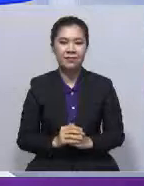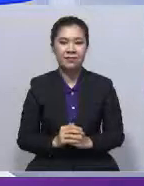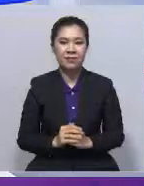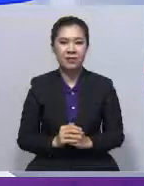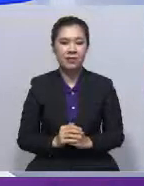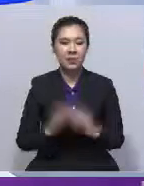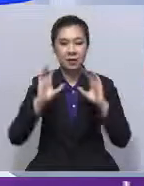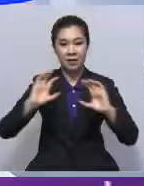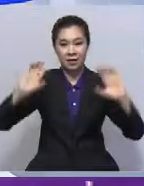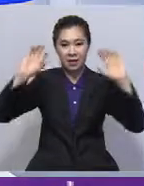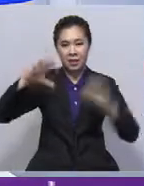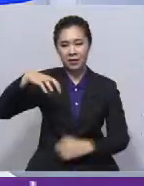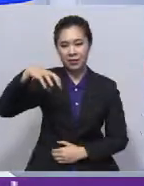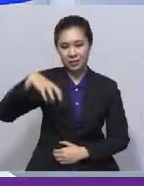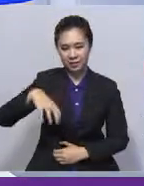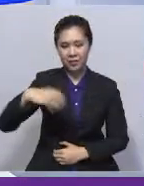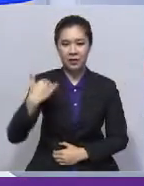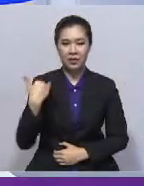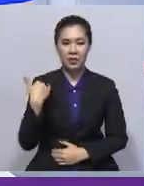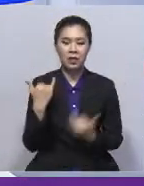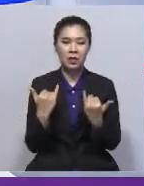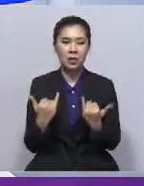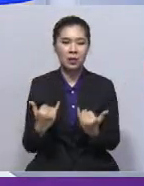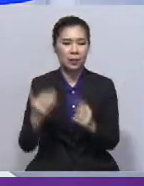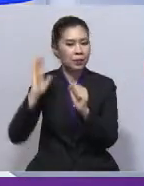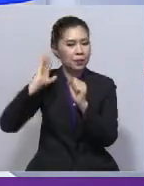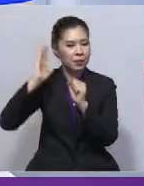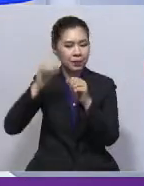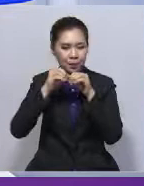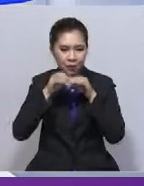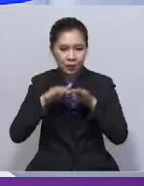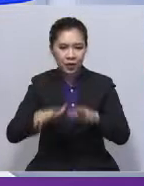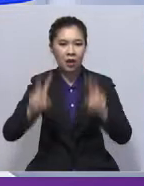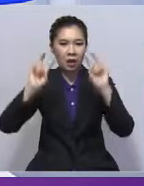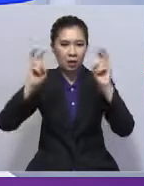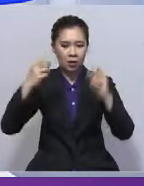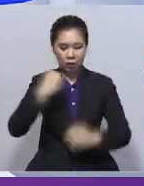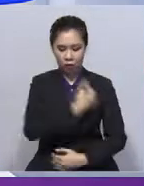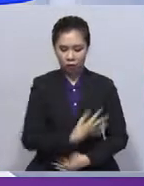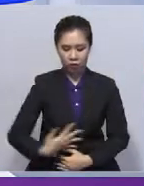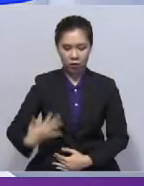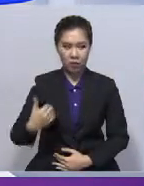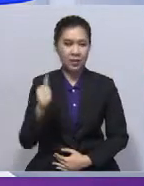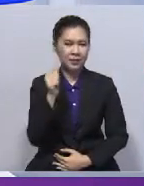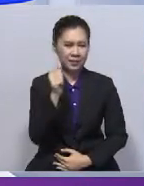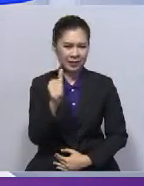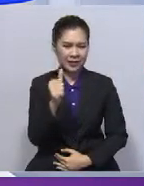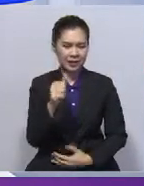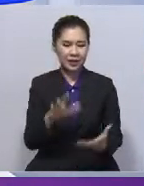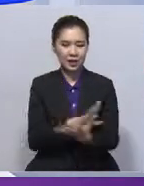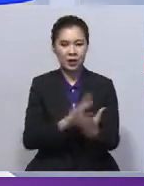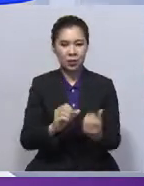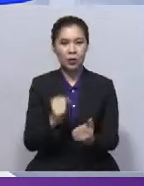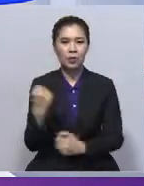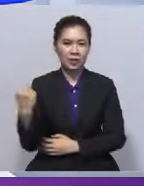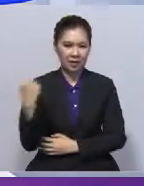ที่ทำเนียบรัฐบาลวันนี้ก็ยังมีการแถลงความคืบหน้าการปฏิรูปประเทศไทยหัวข้อสุขภาพดีสังคมแข็งแรงสื่อสร้างส